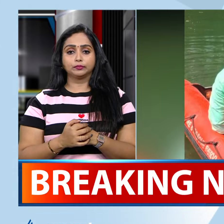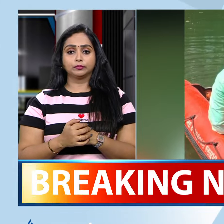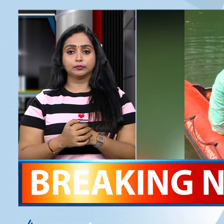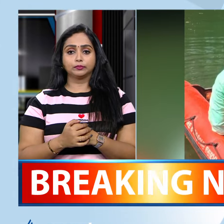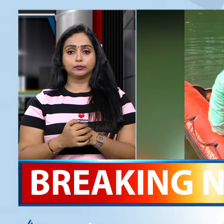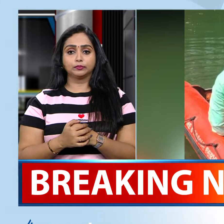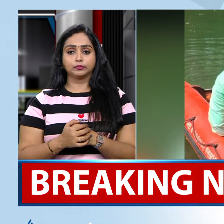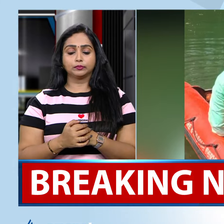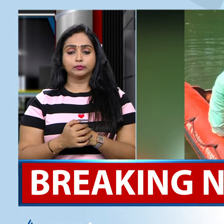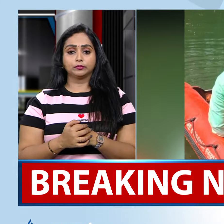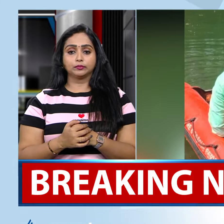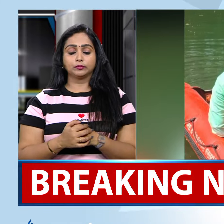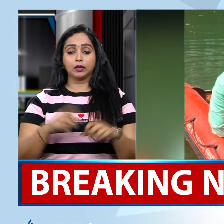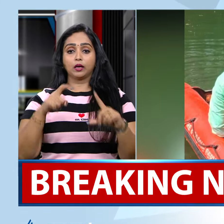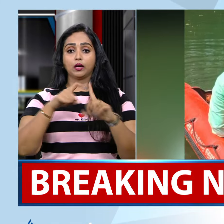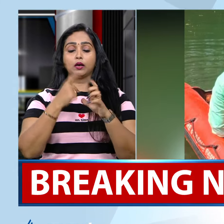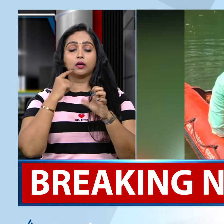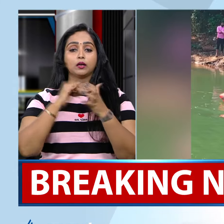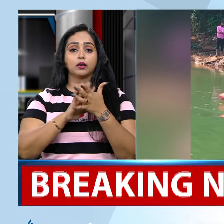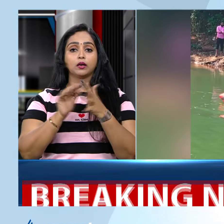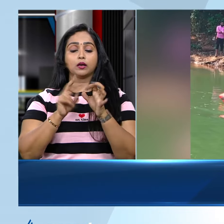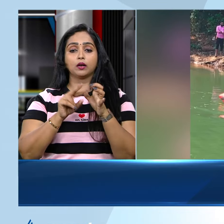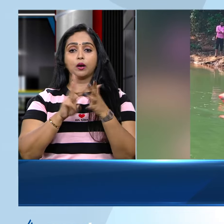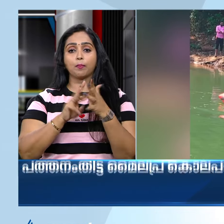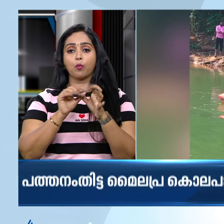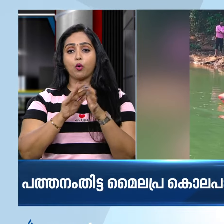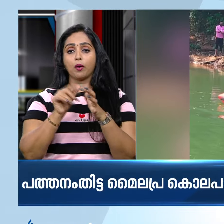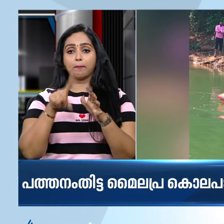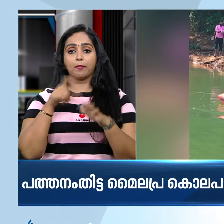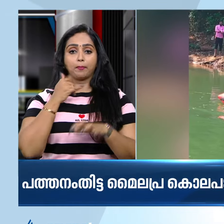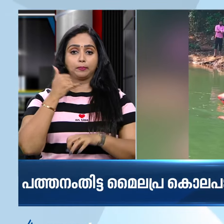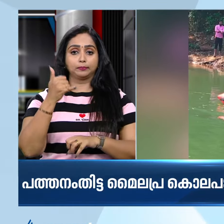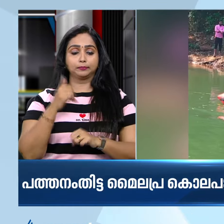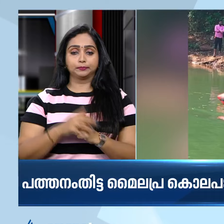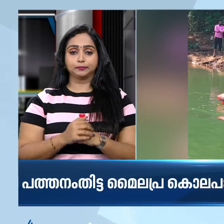ഇപ്പോൾ ഈ വാർത്തയുടെ വിശദാംശങ്ങളുമായി കൃഷ്ണമോഹൻ ചേരുന്നു. കൃഷ്ണമോഹൻ,